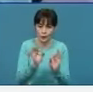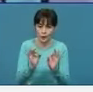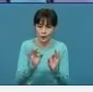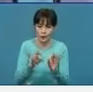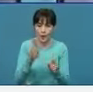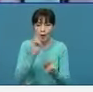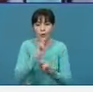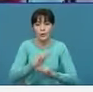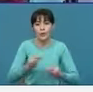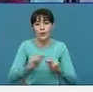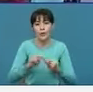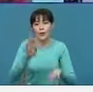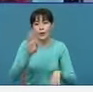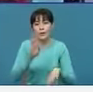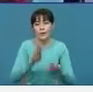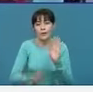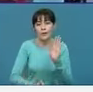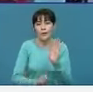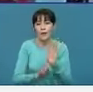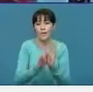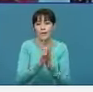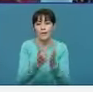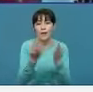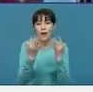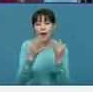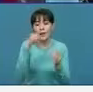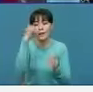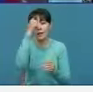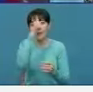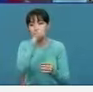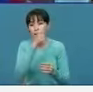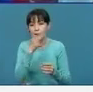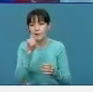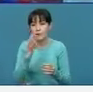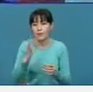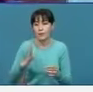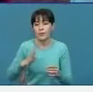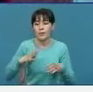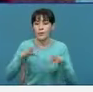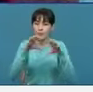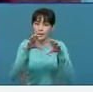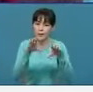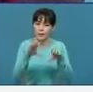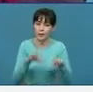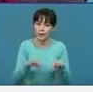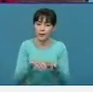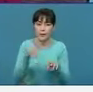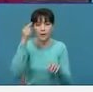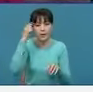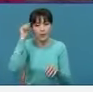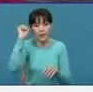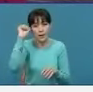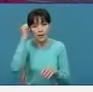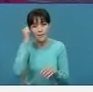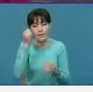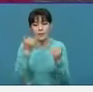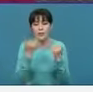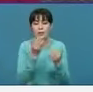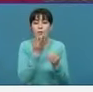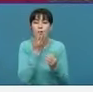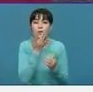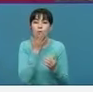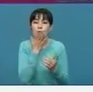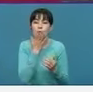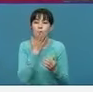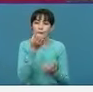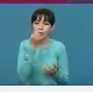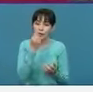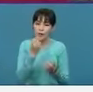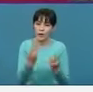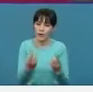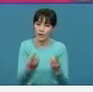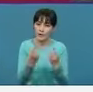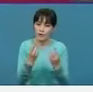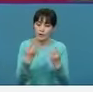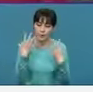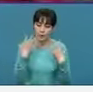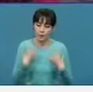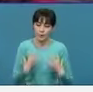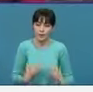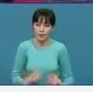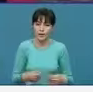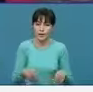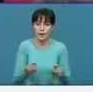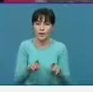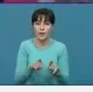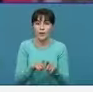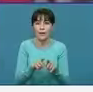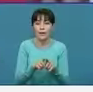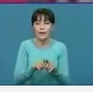Жақсы ниетке бастайды. Сан жылдар сүзгісінен өткен салт-дәстүрімізді санаға құяды. Ал ұлттық құндылықтарды бойына сіңірген, соған